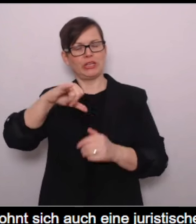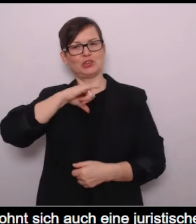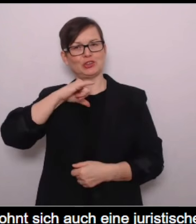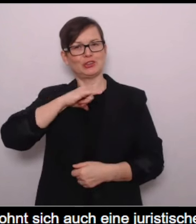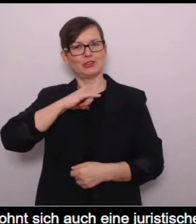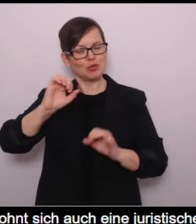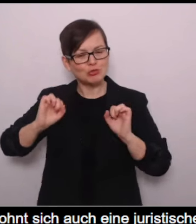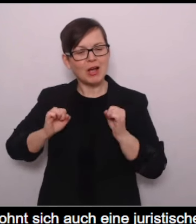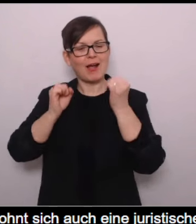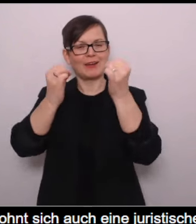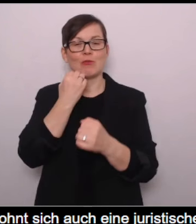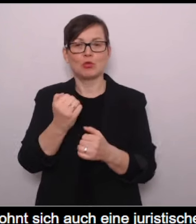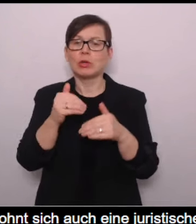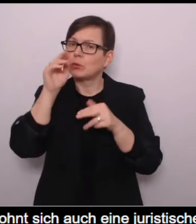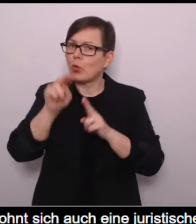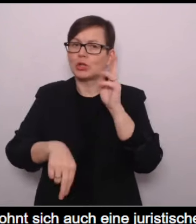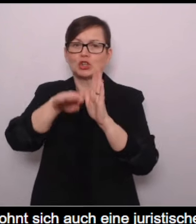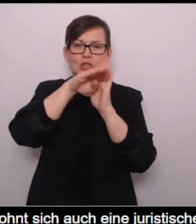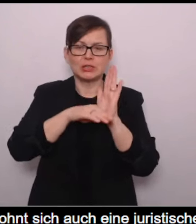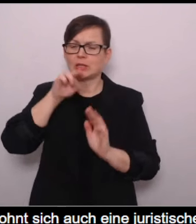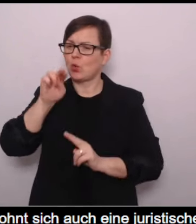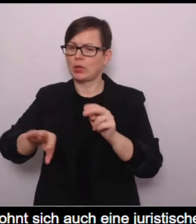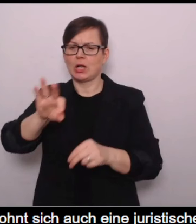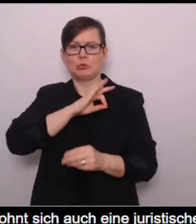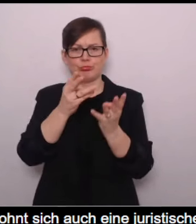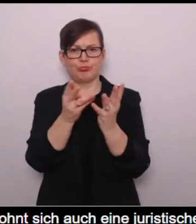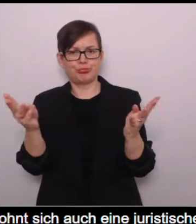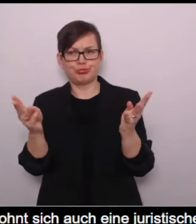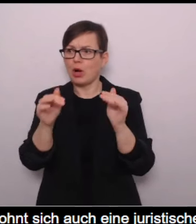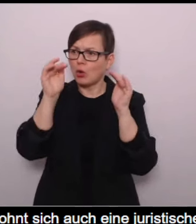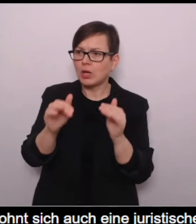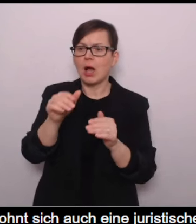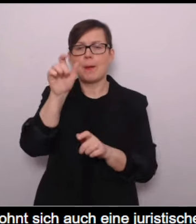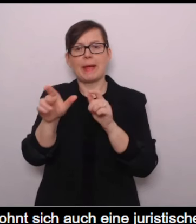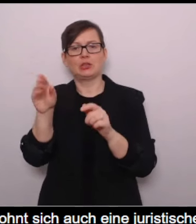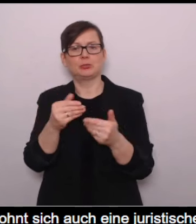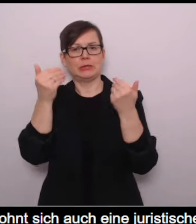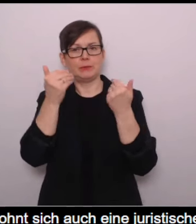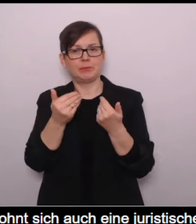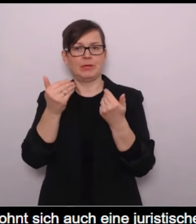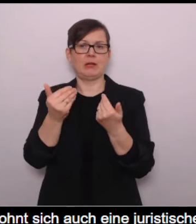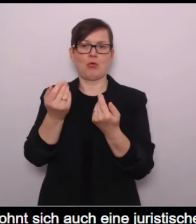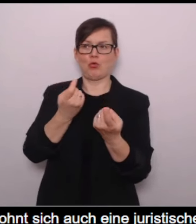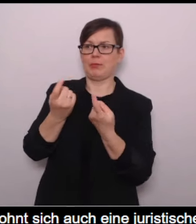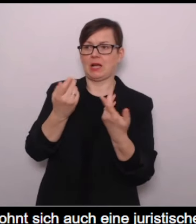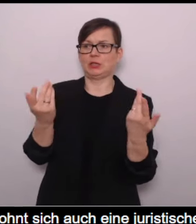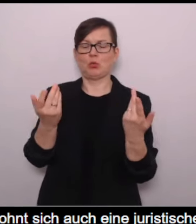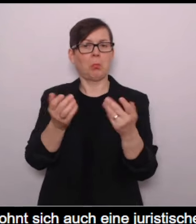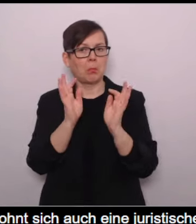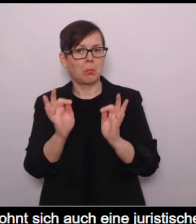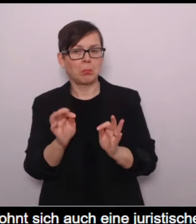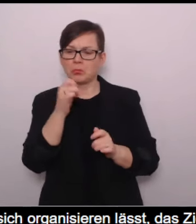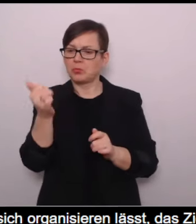sollen. Sondern wenn, es sinnvoll, dass jeder, der sich politisch engagiert, das gibt es ja auf vielen Listen und auch in verschiedenen Parteien,